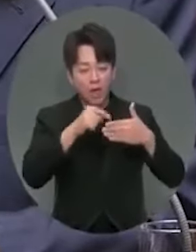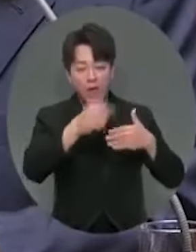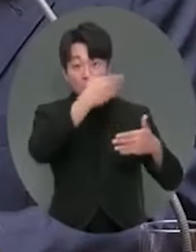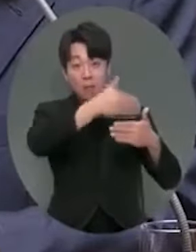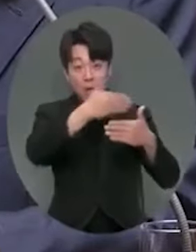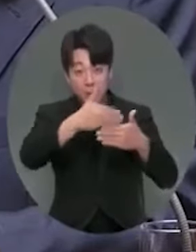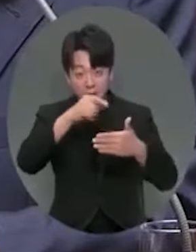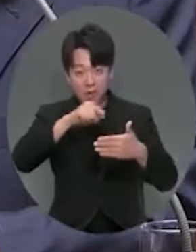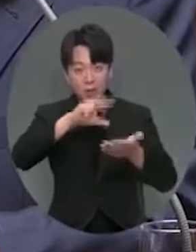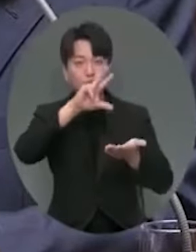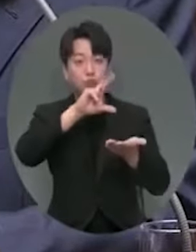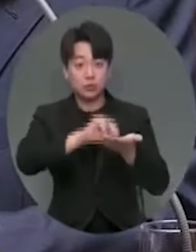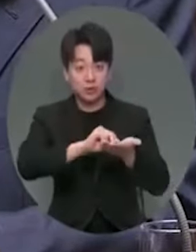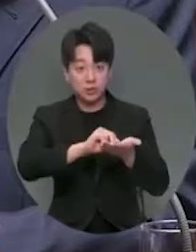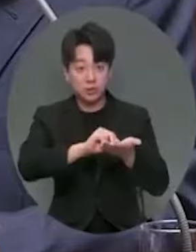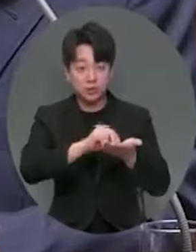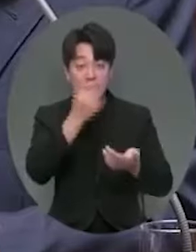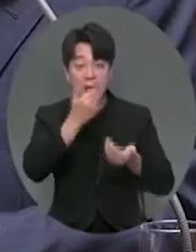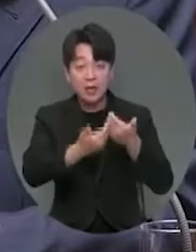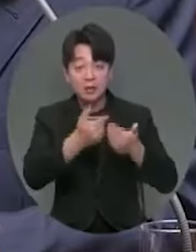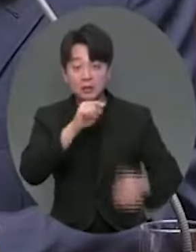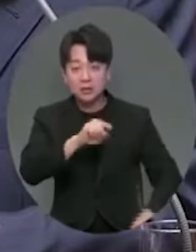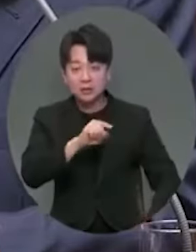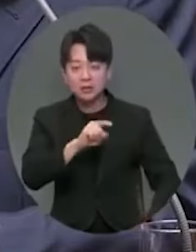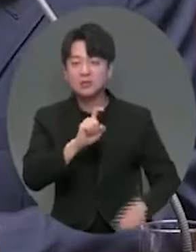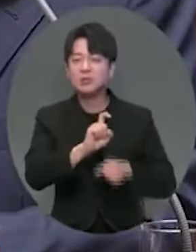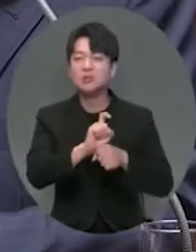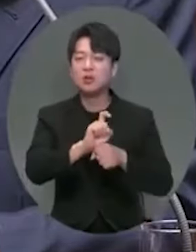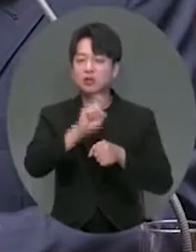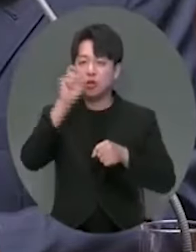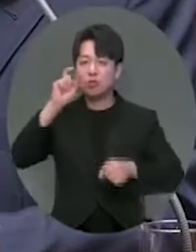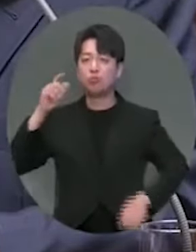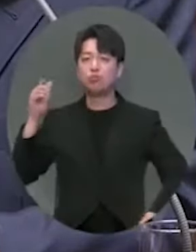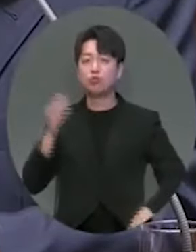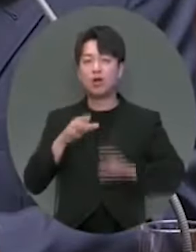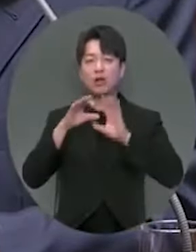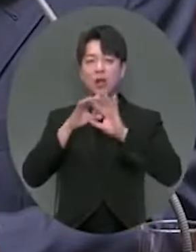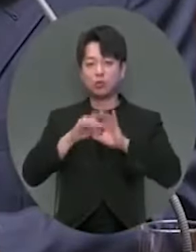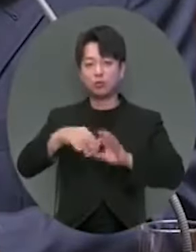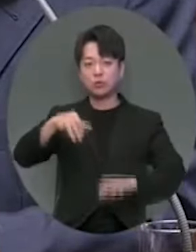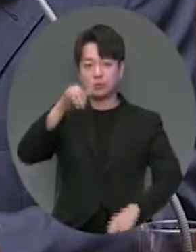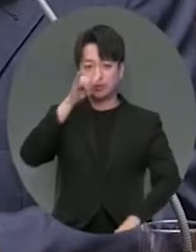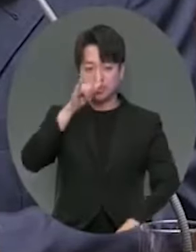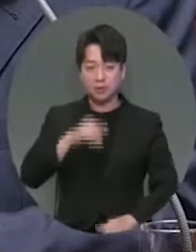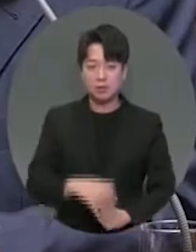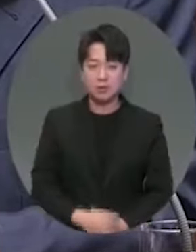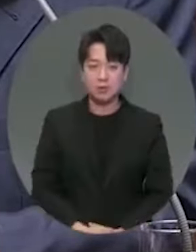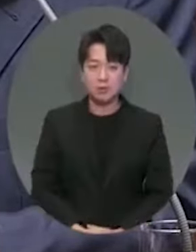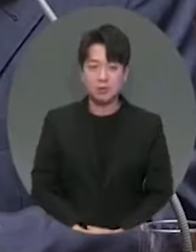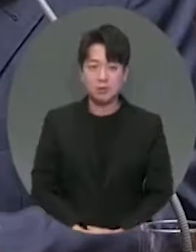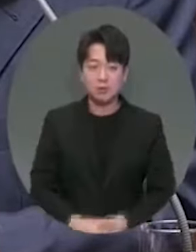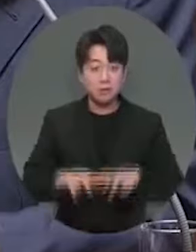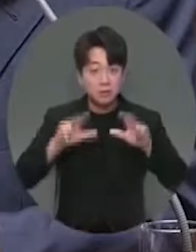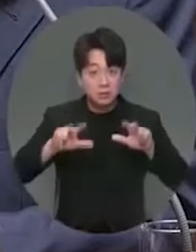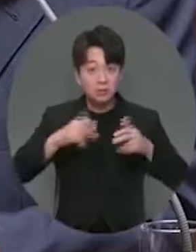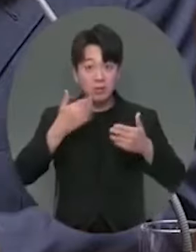10년 전서부터 엄청나게 있었습니다. 바로 그렇기 때문에 그대로는 못